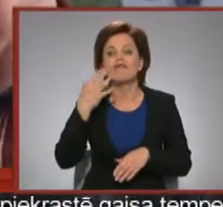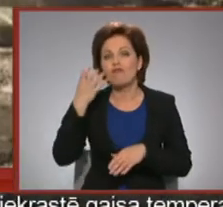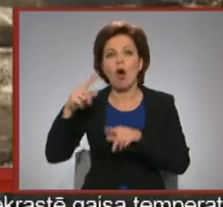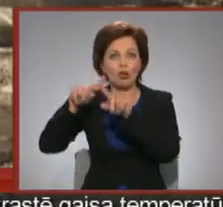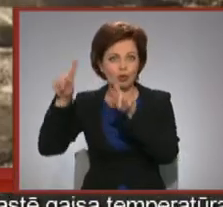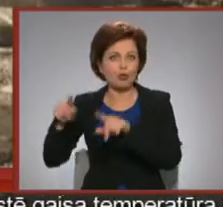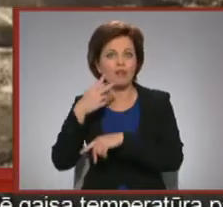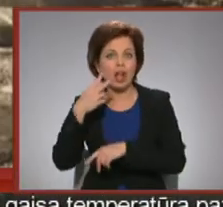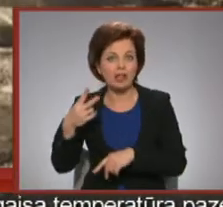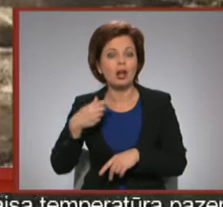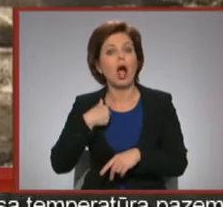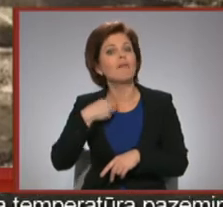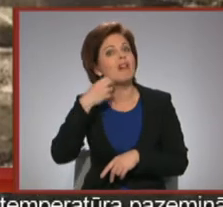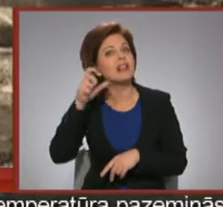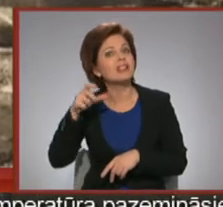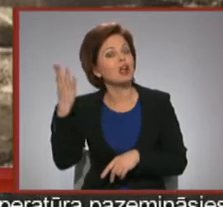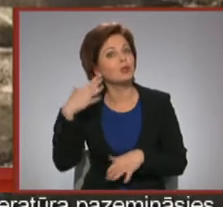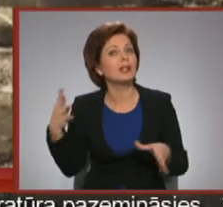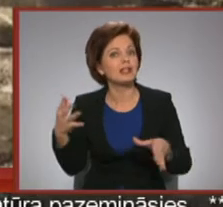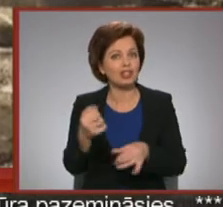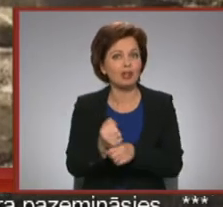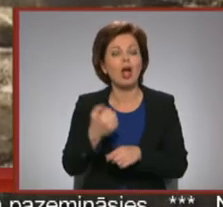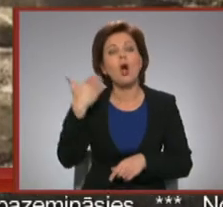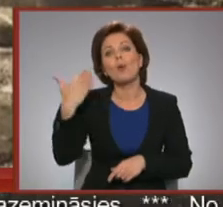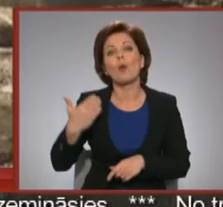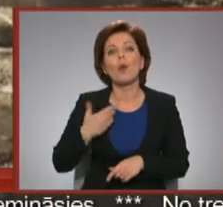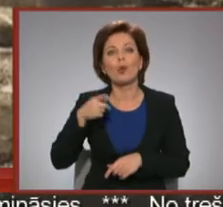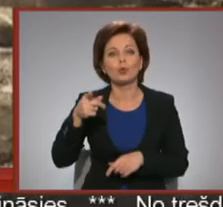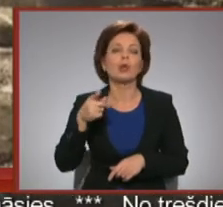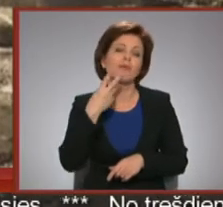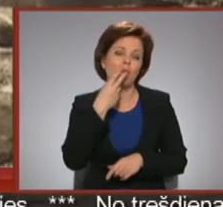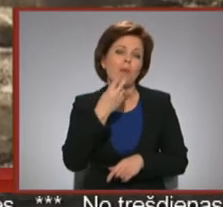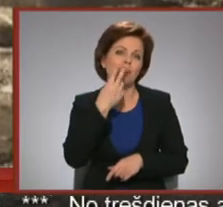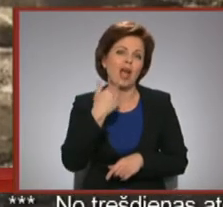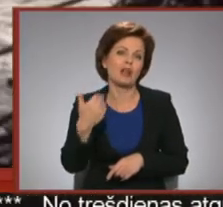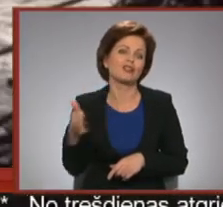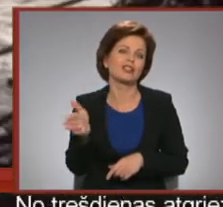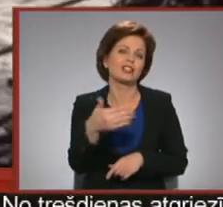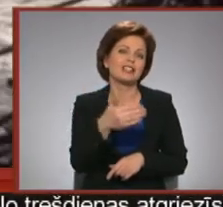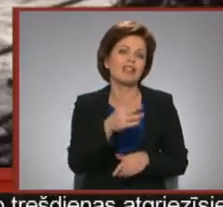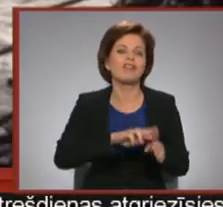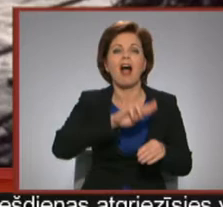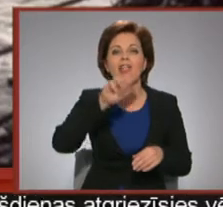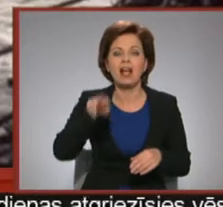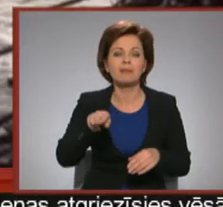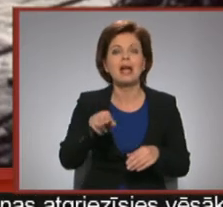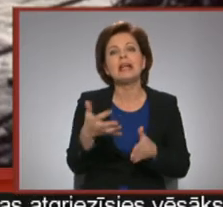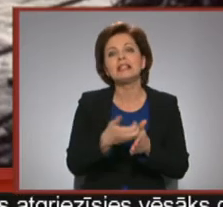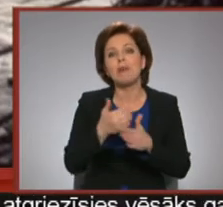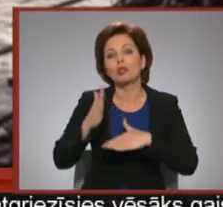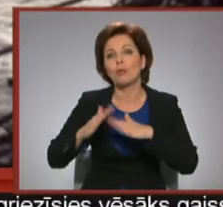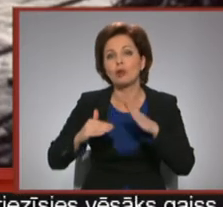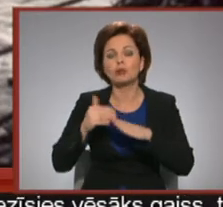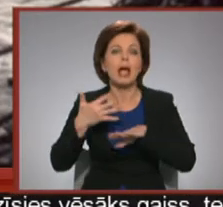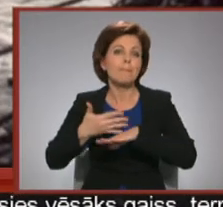ir ķēruši mūsu ceļiņši. Kuldīgā cilvēki jau izsenis parādību ar lecošajām zivīm centušies izmantot arī praktiski. Pirms aptuveni